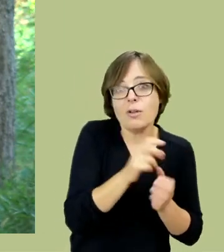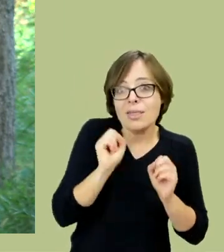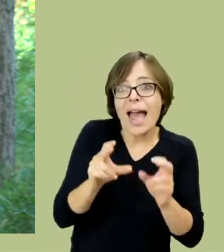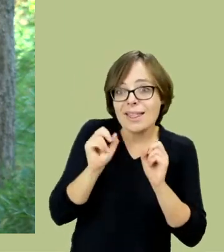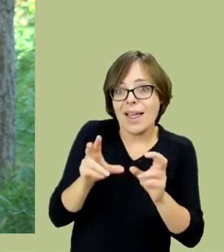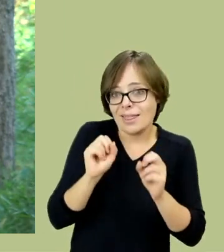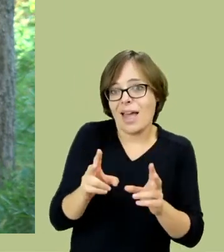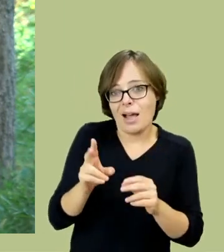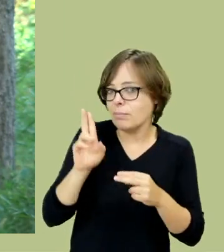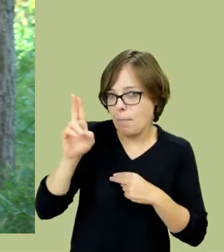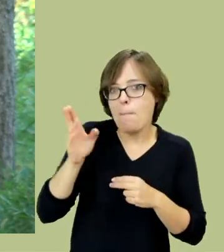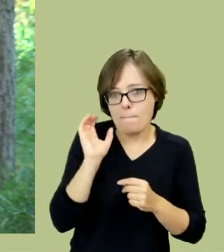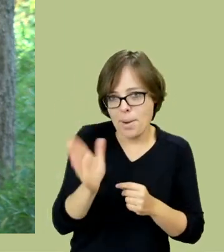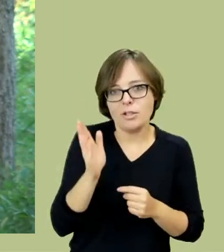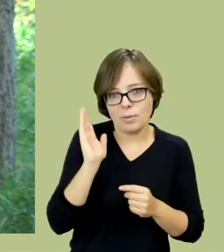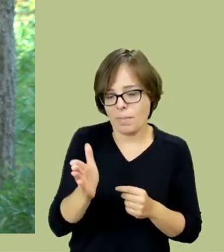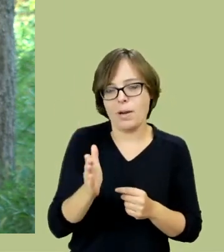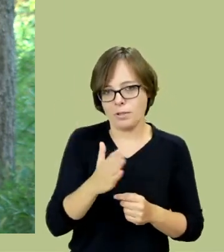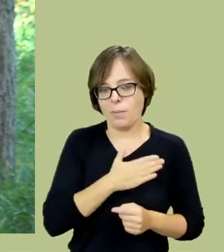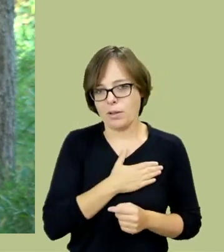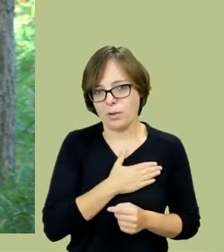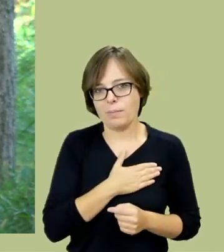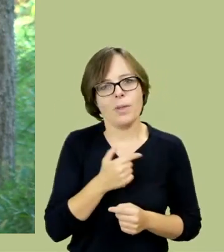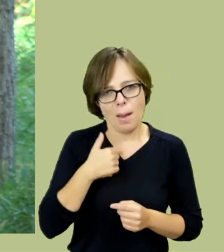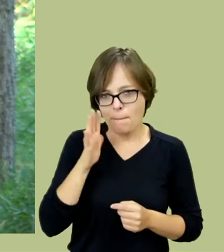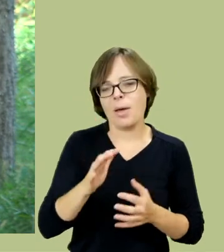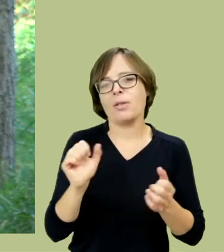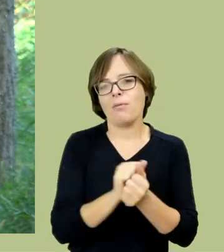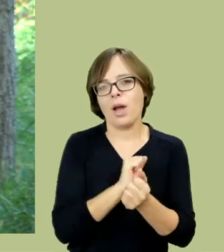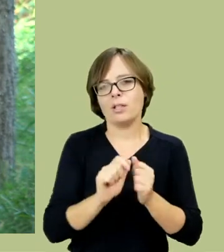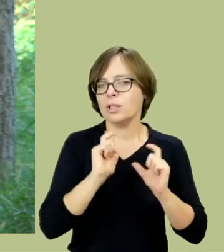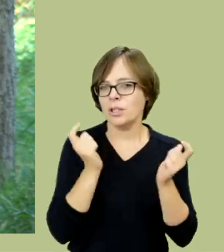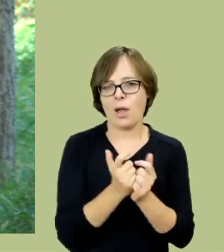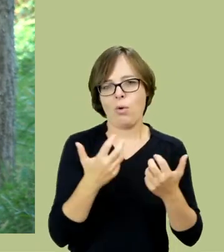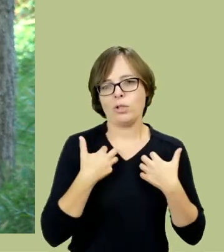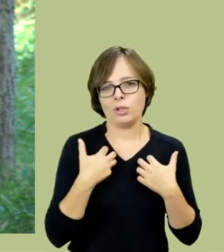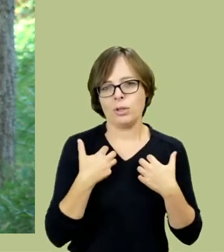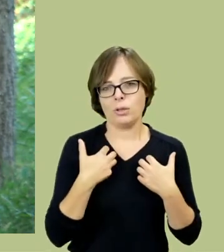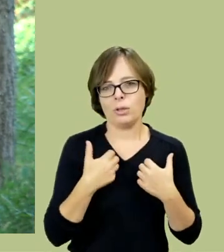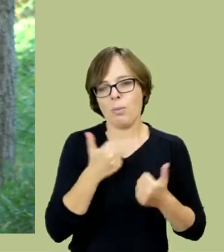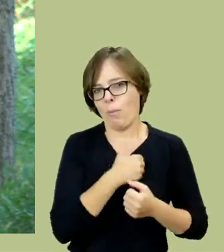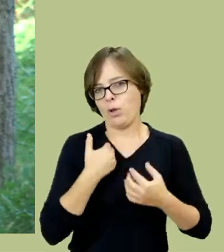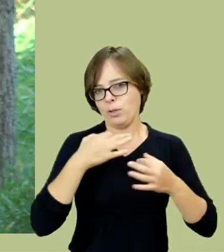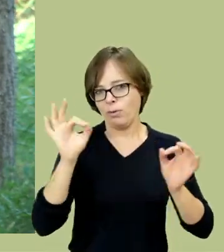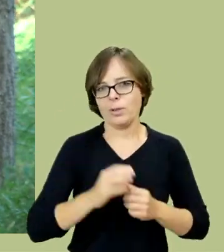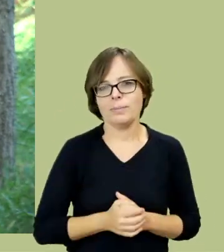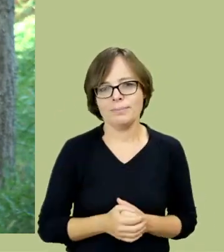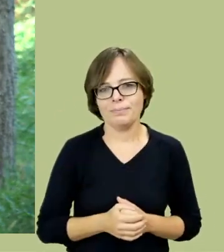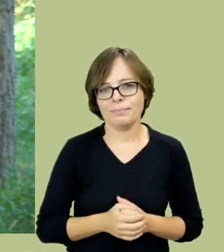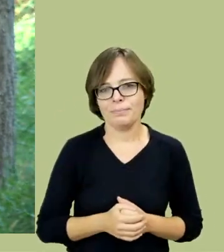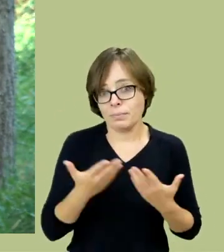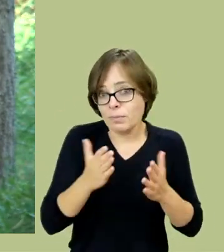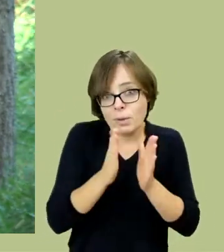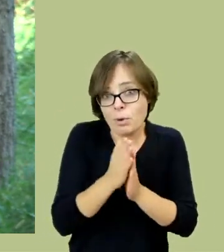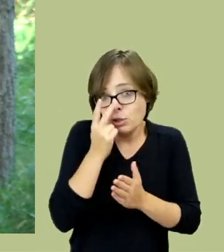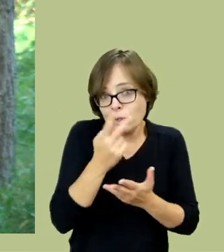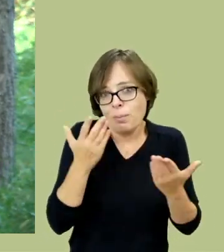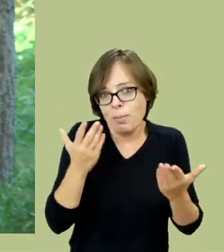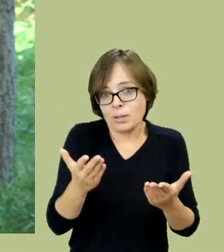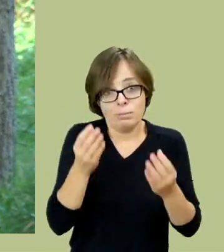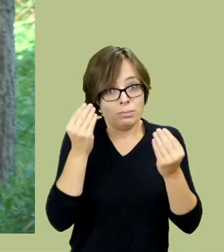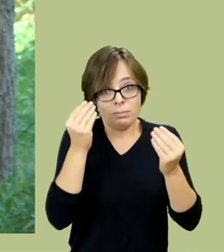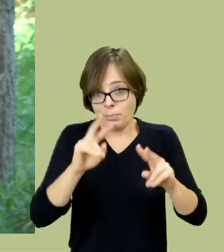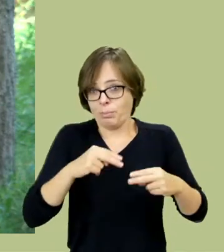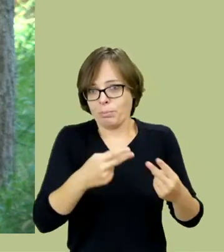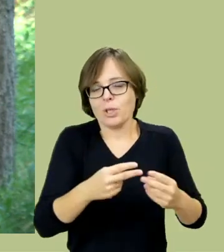tak, babciu, będę patriotką, będę walczyć całe życie o ojczyznę, o Polskę. Proszę popatrzeć, jaki to jest przekaz, może